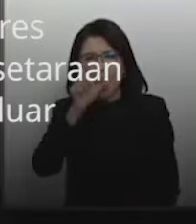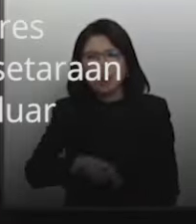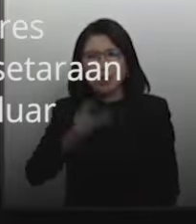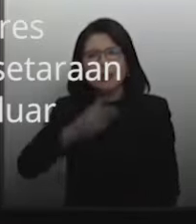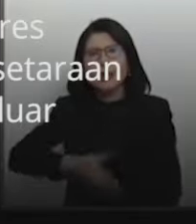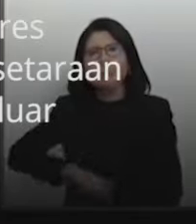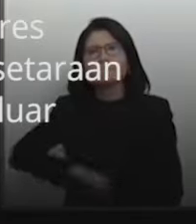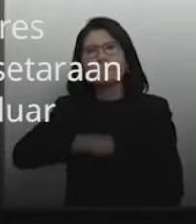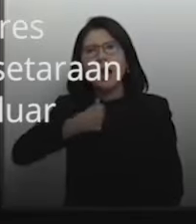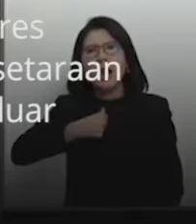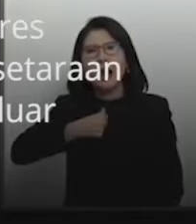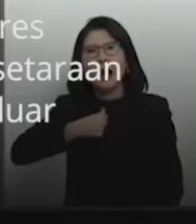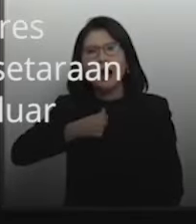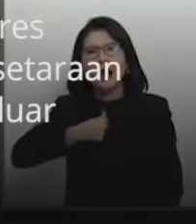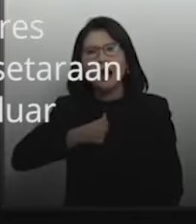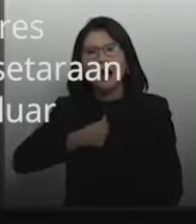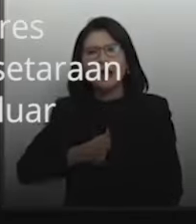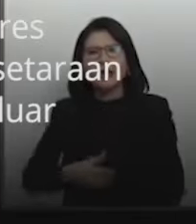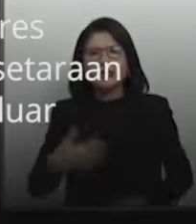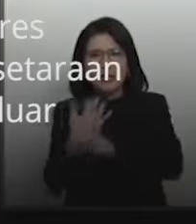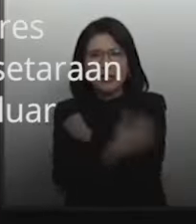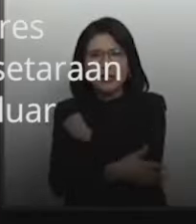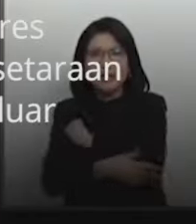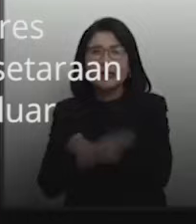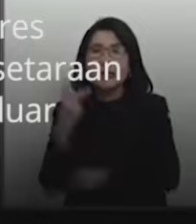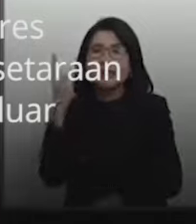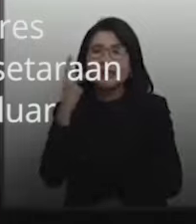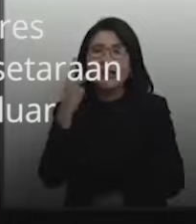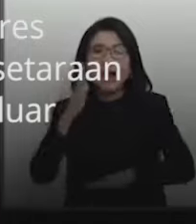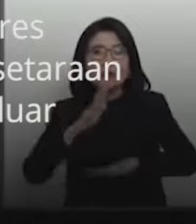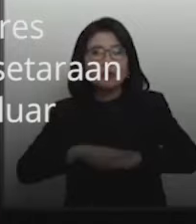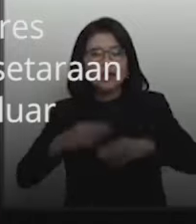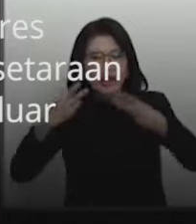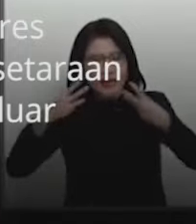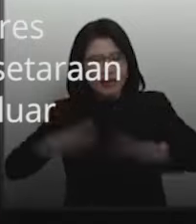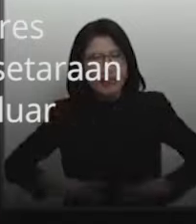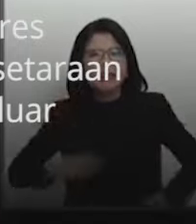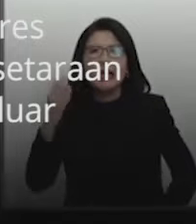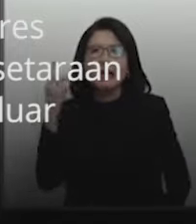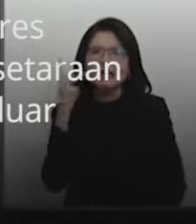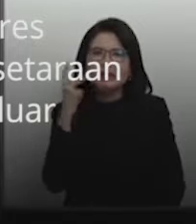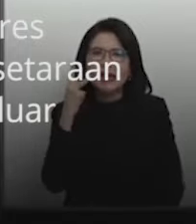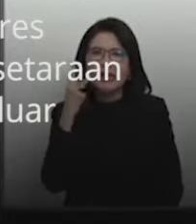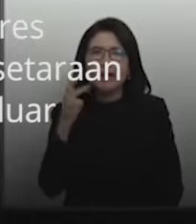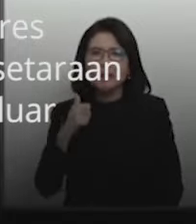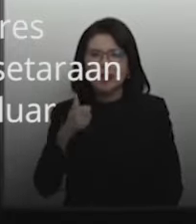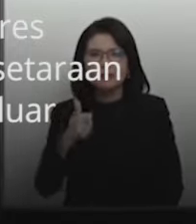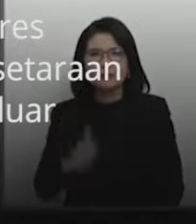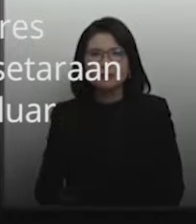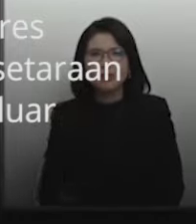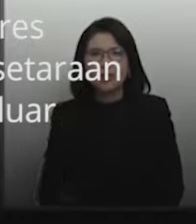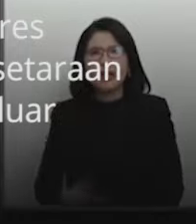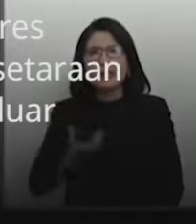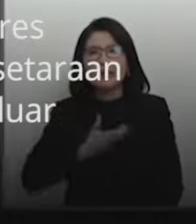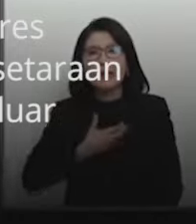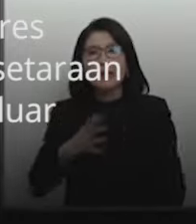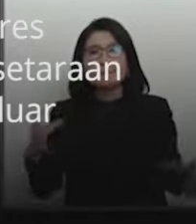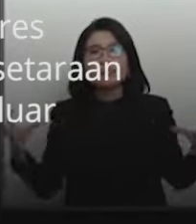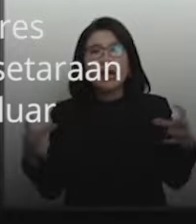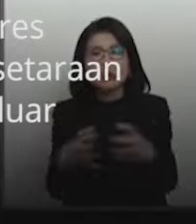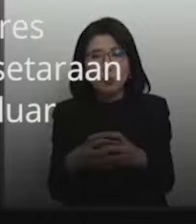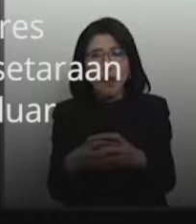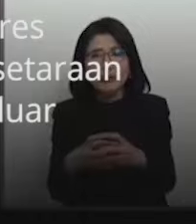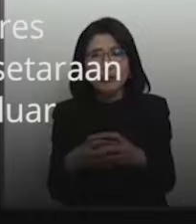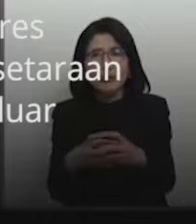negaranya karena dijaga budayanya dan etikanya dijaga tinggi kita menginginkan persatuan karena